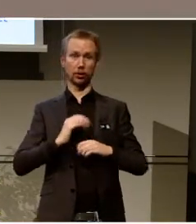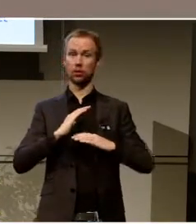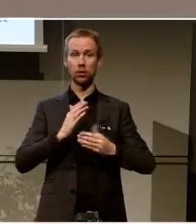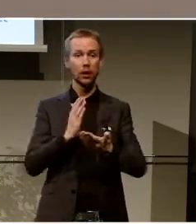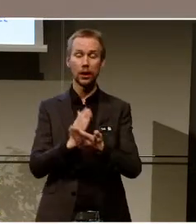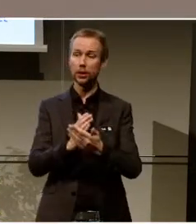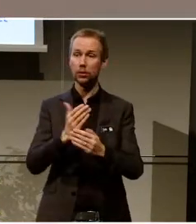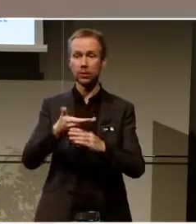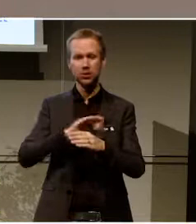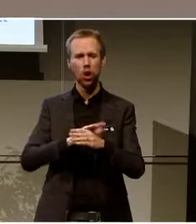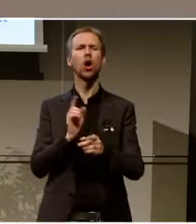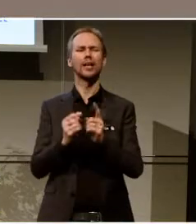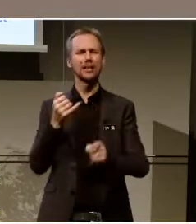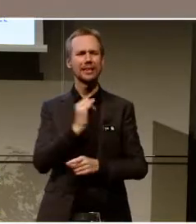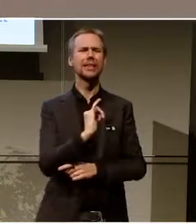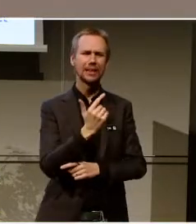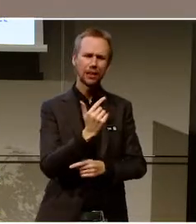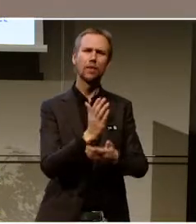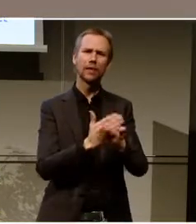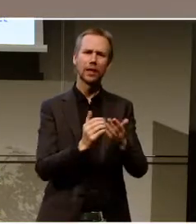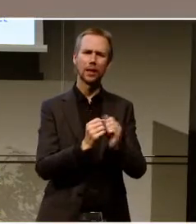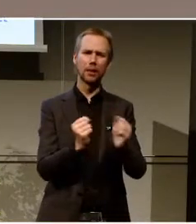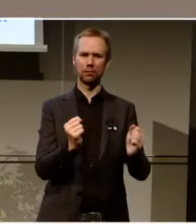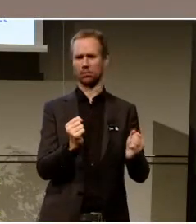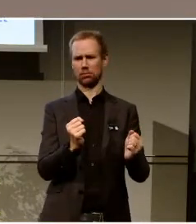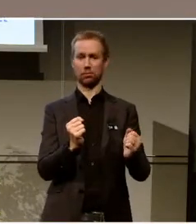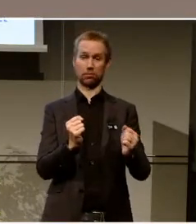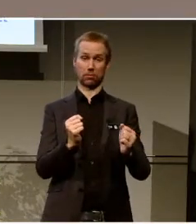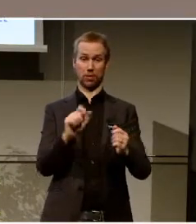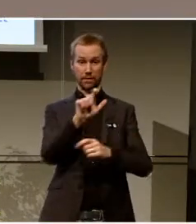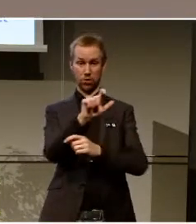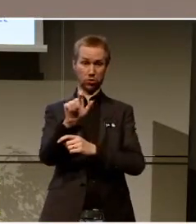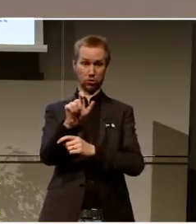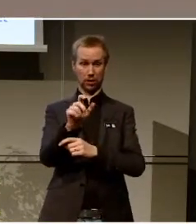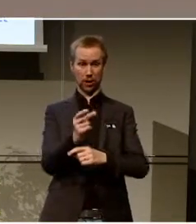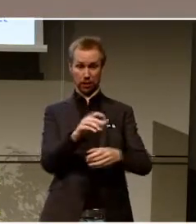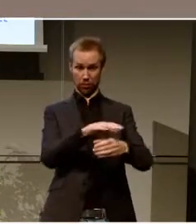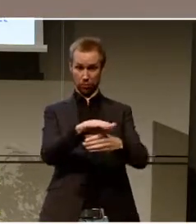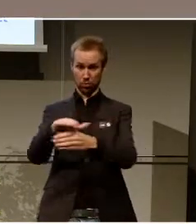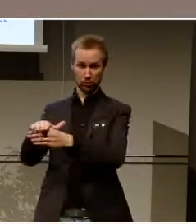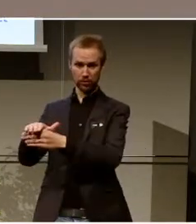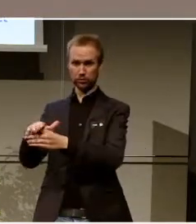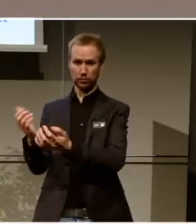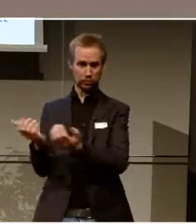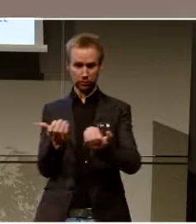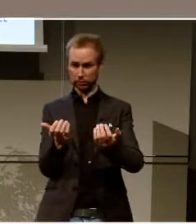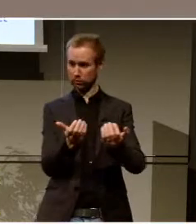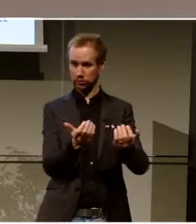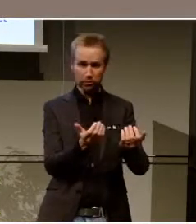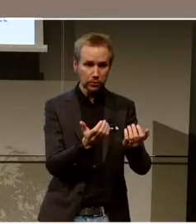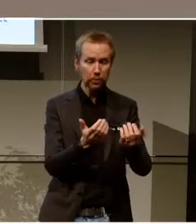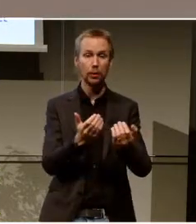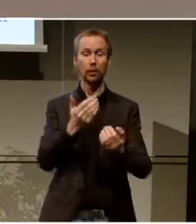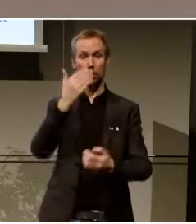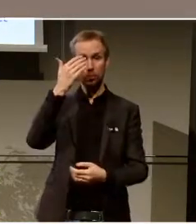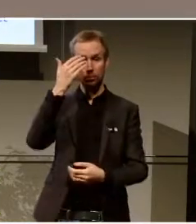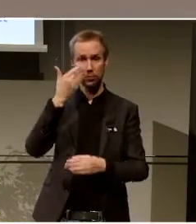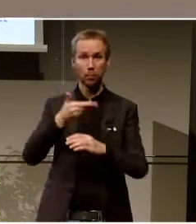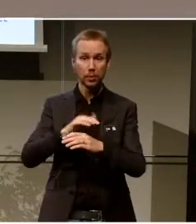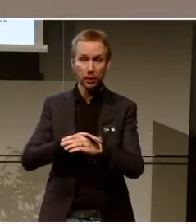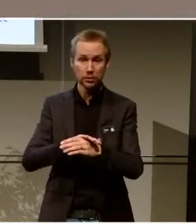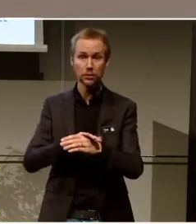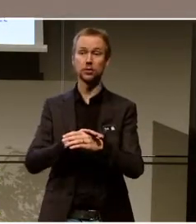kompetens på en IT-avdelning, men om man tittar på andra funktioner i företag så saknas ofta den kompetensen, vilket gör att de verktyg